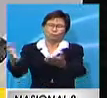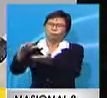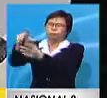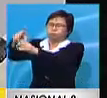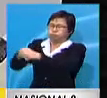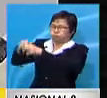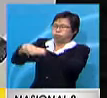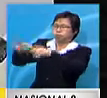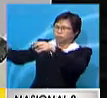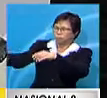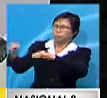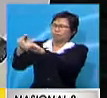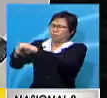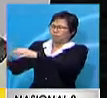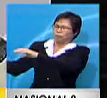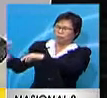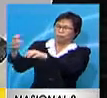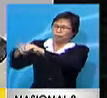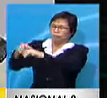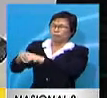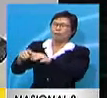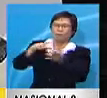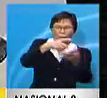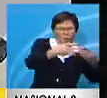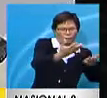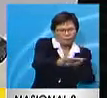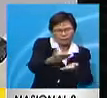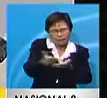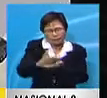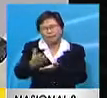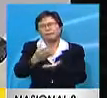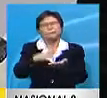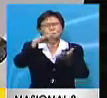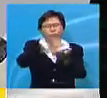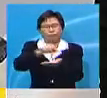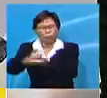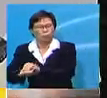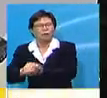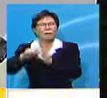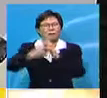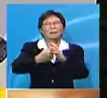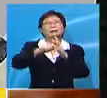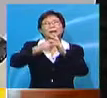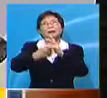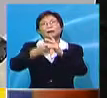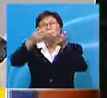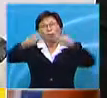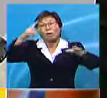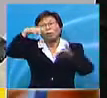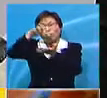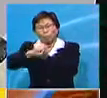a way first we we launch since we started opening for